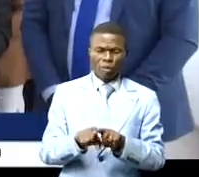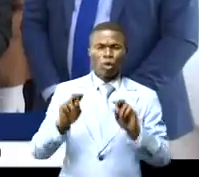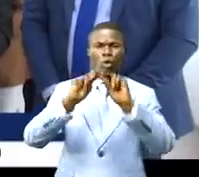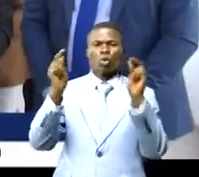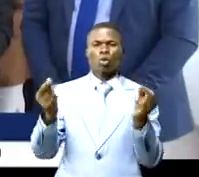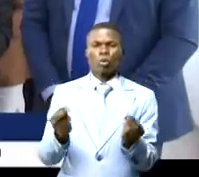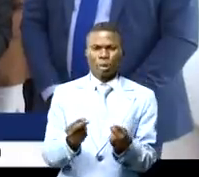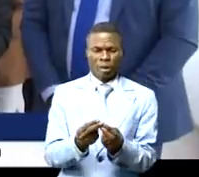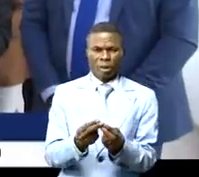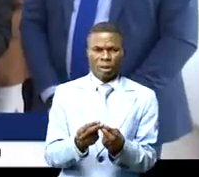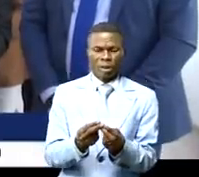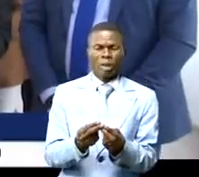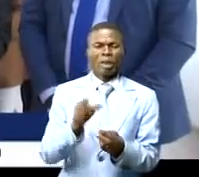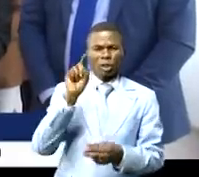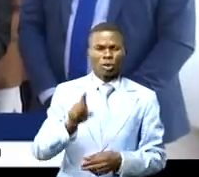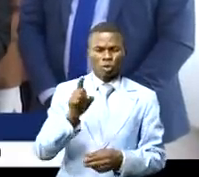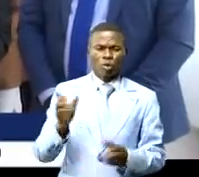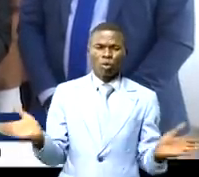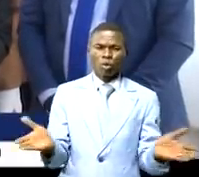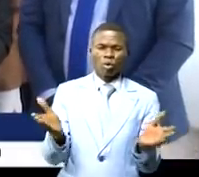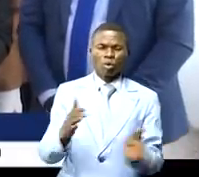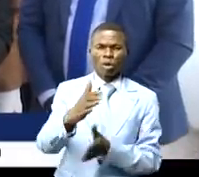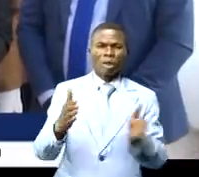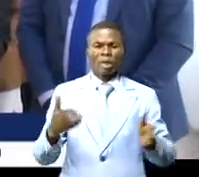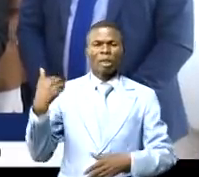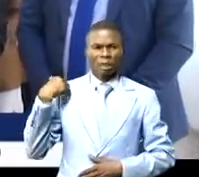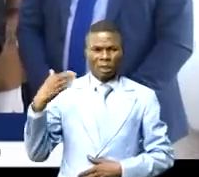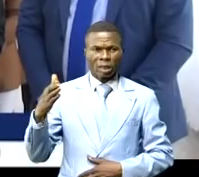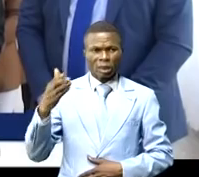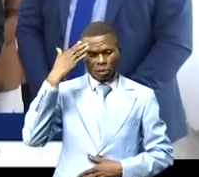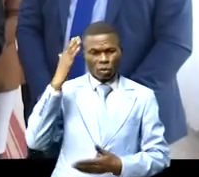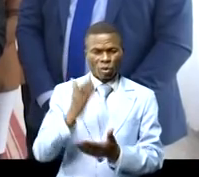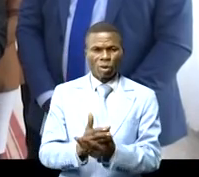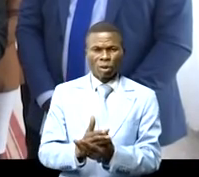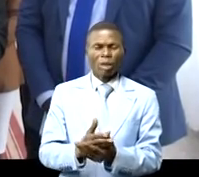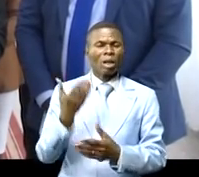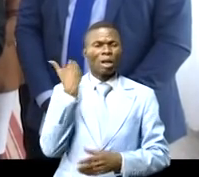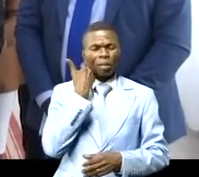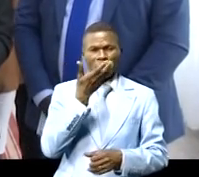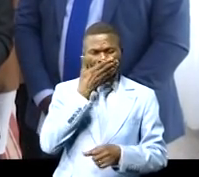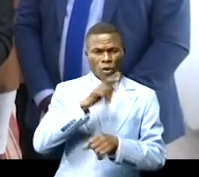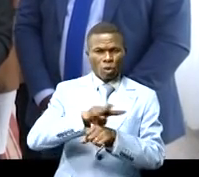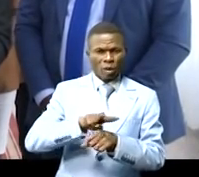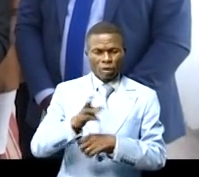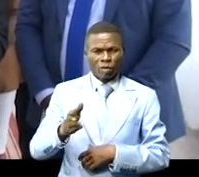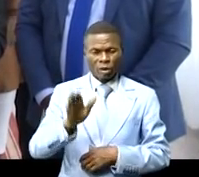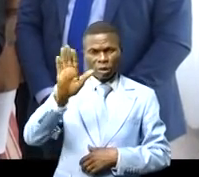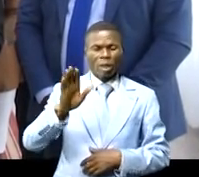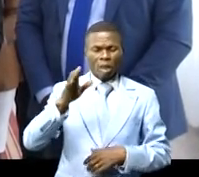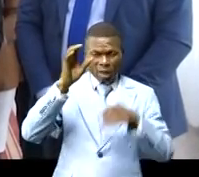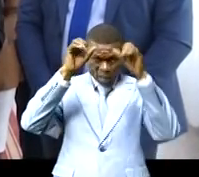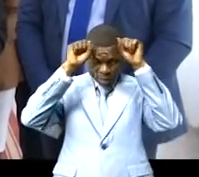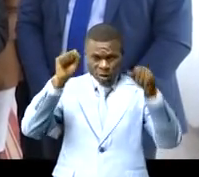structure appelée à mobiliser les ressources pour lutter contre la pandémie à coronavirus. Son Excellence a été